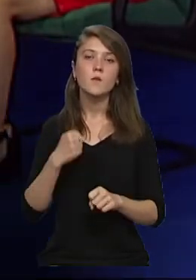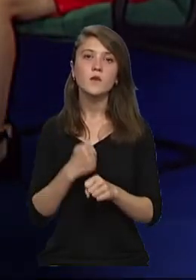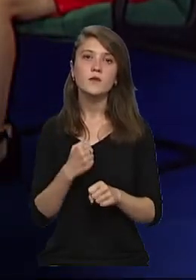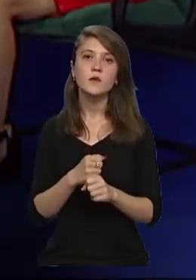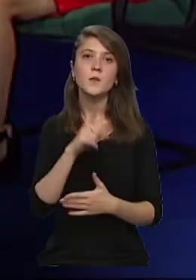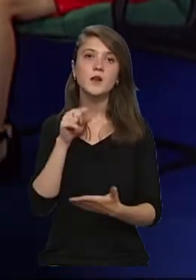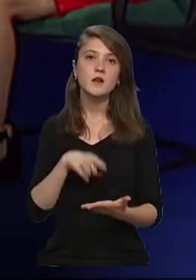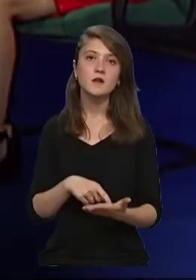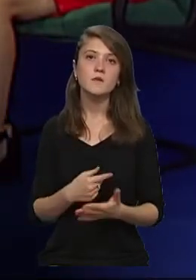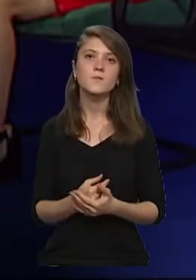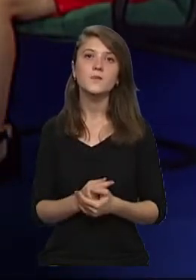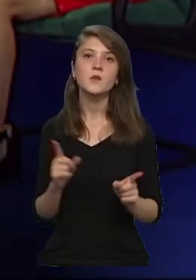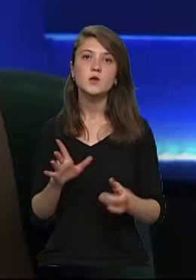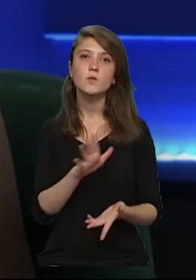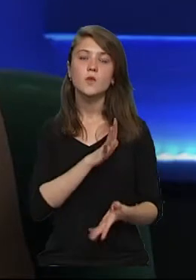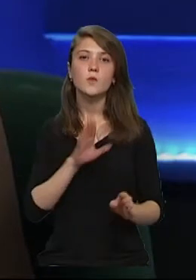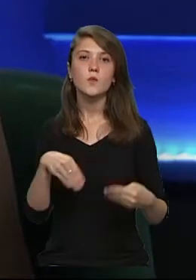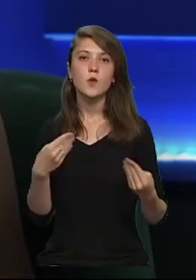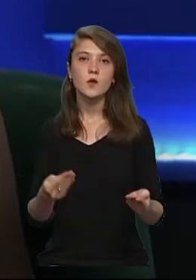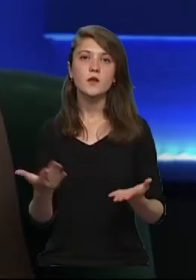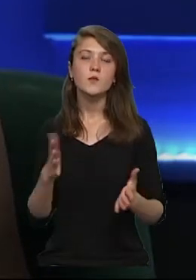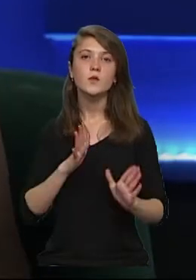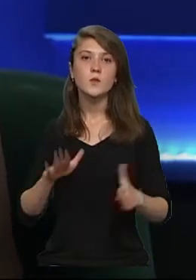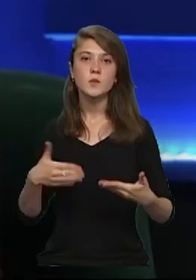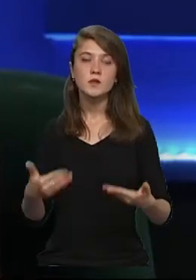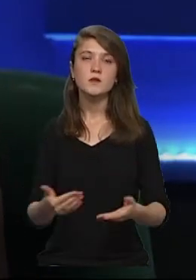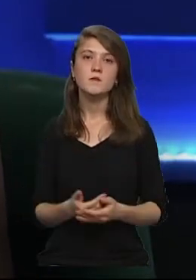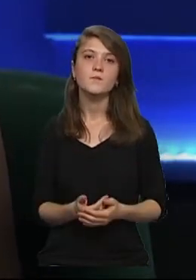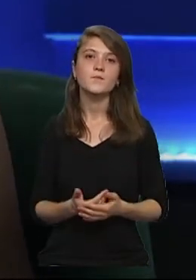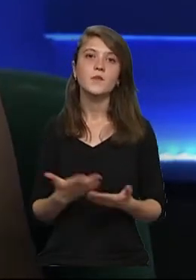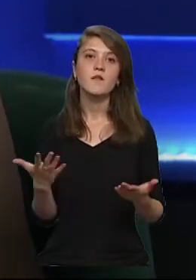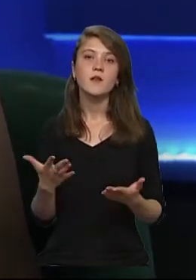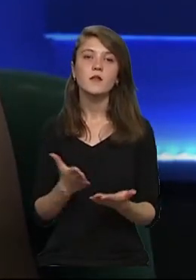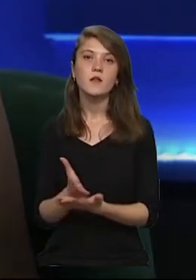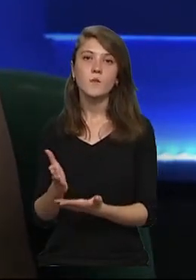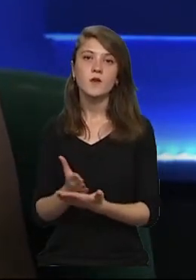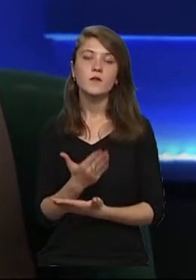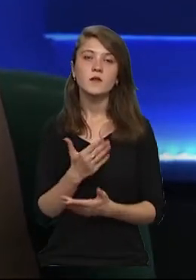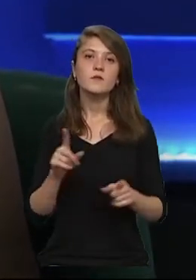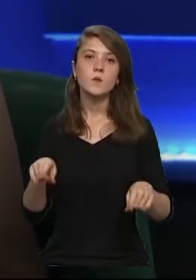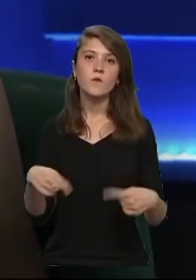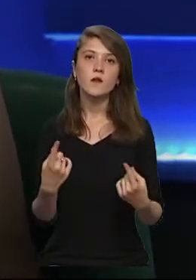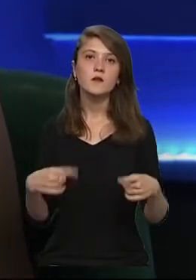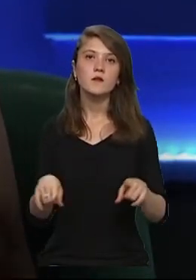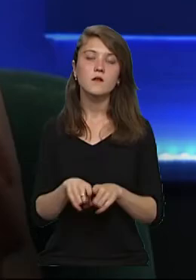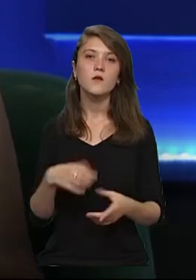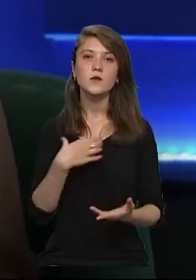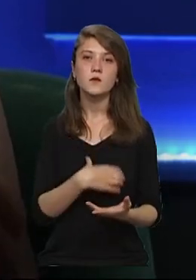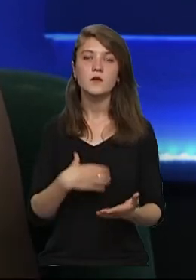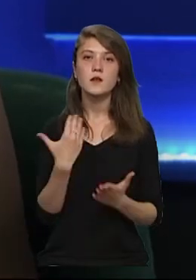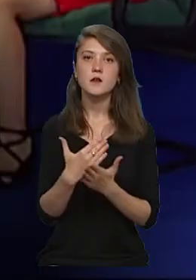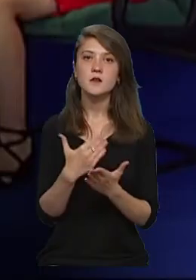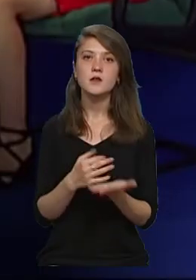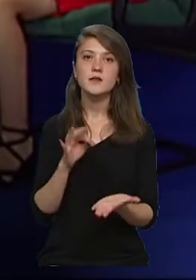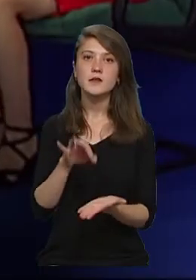опрацьовані питання, що було подано, які пропозиції, в яких напрямках, і вони сформували ось основні